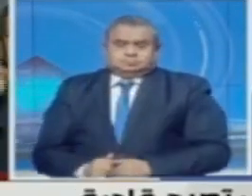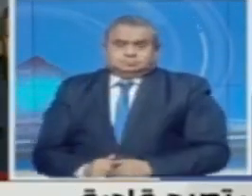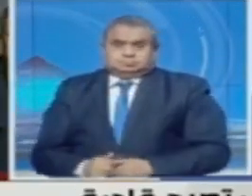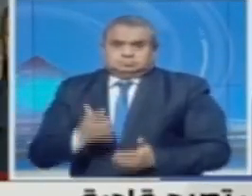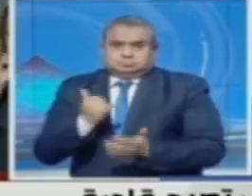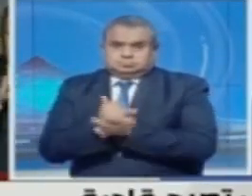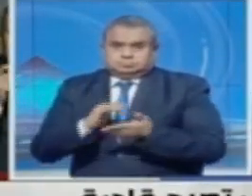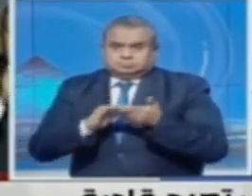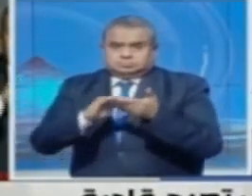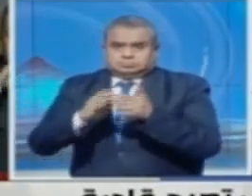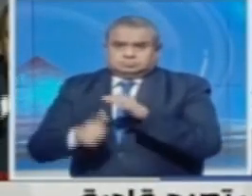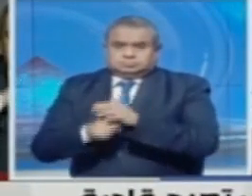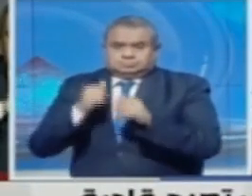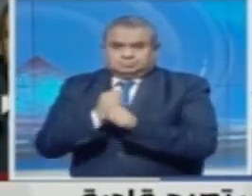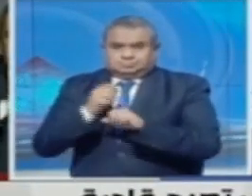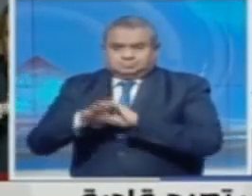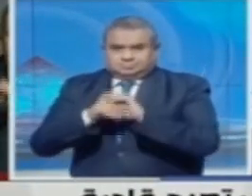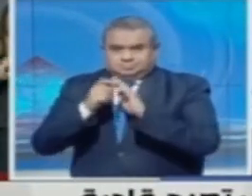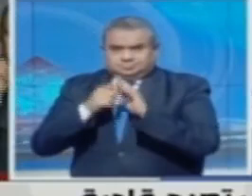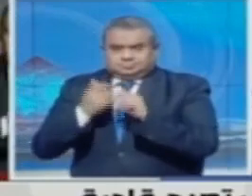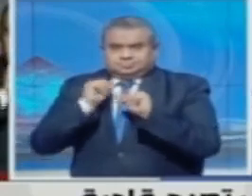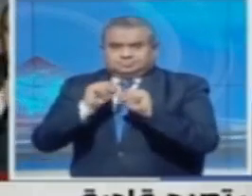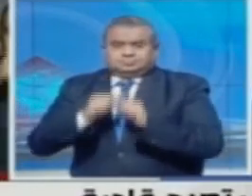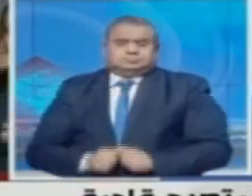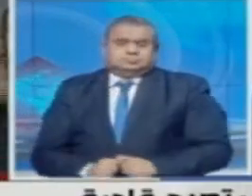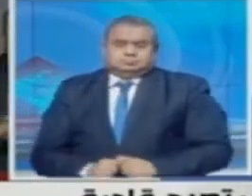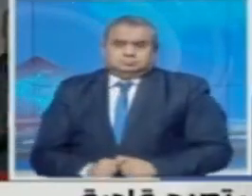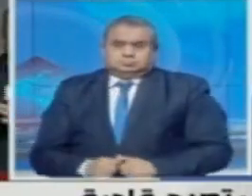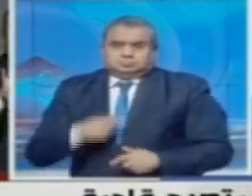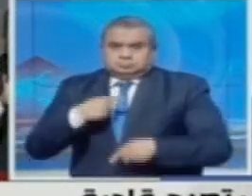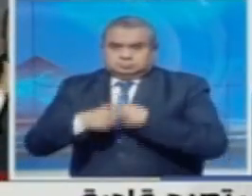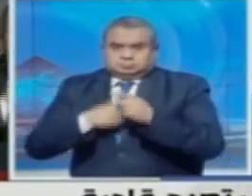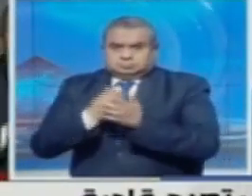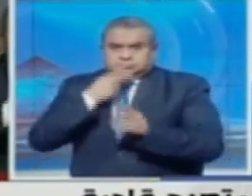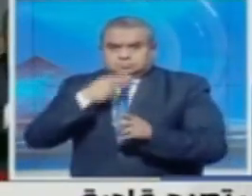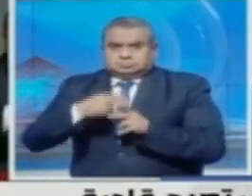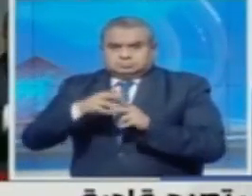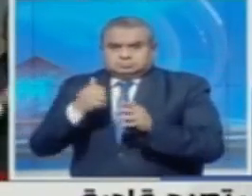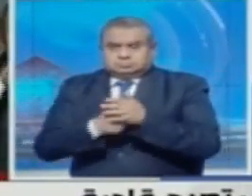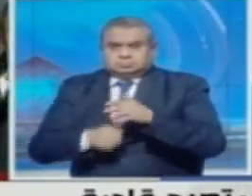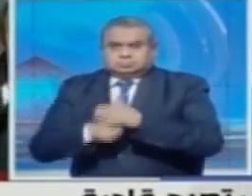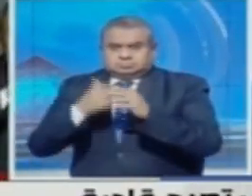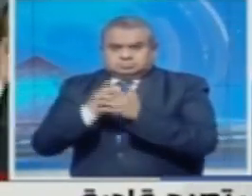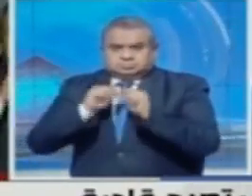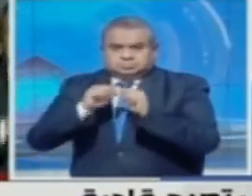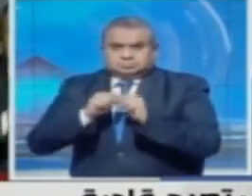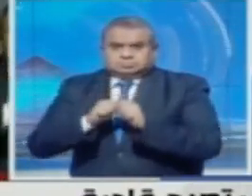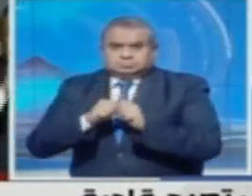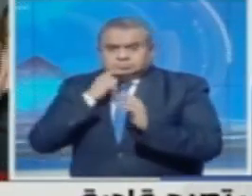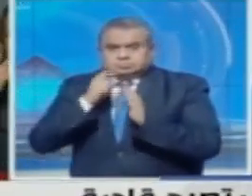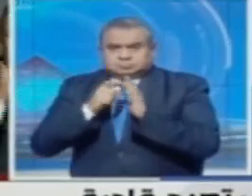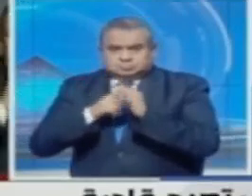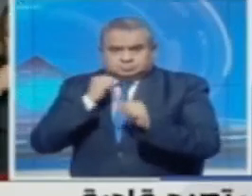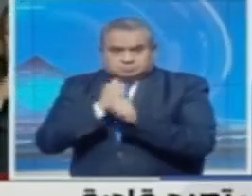نقول حجم المشكلة والتمويل وكيف يتم تدبير هذا التمويل، غير كده